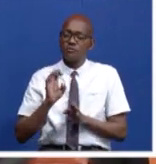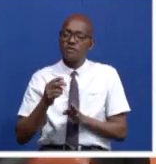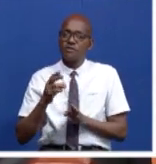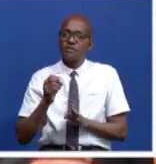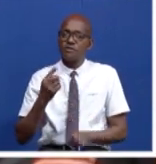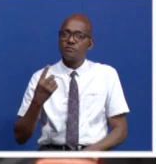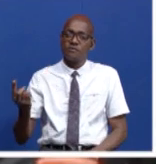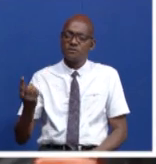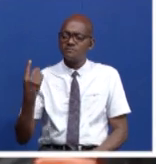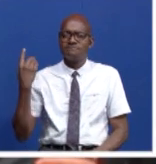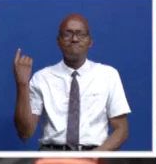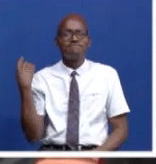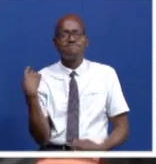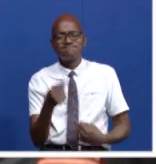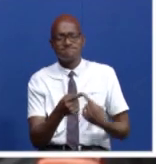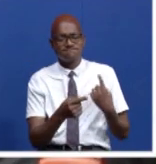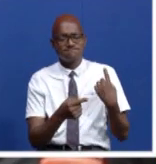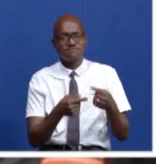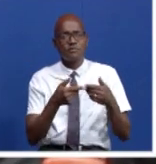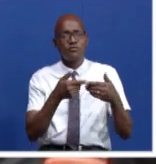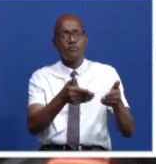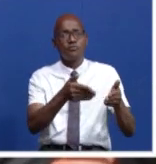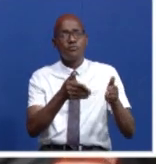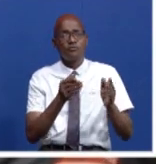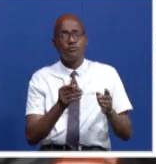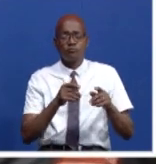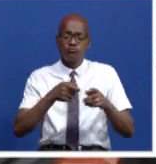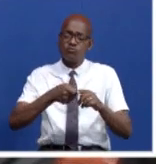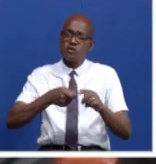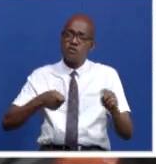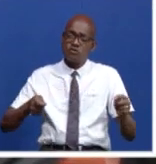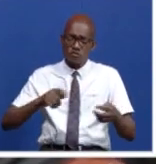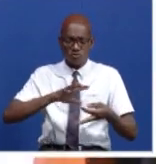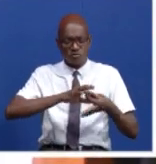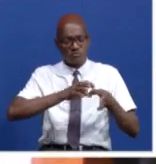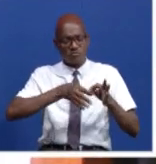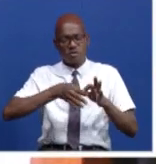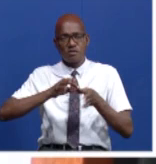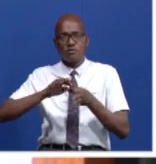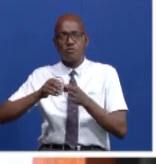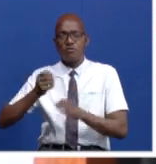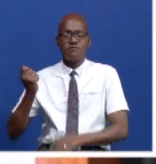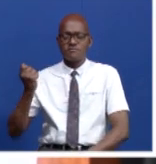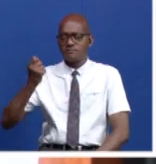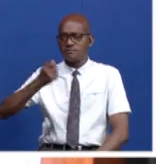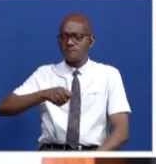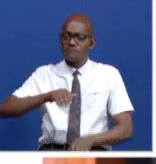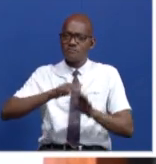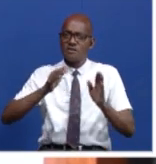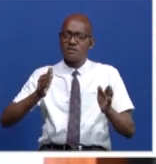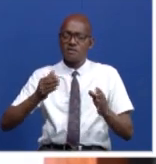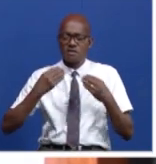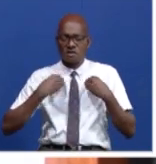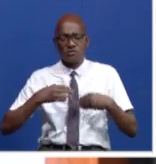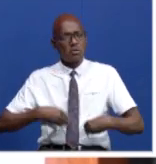ni pamoja na kupigwa katika chumba ambacho kilikuwa na nondo minyororo Rungu na Meza huku akiwa amevua